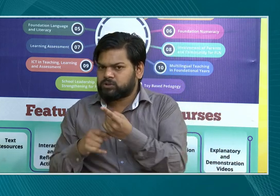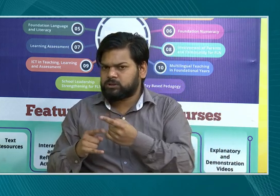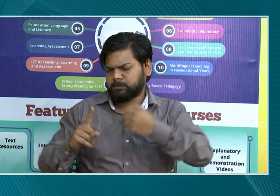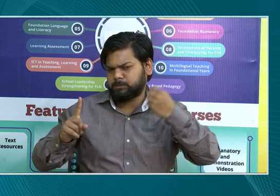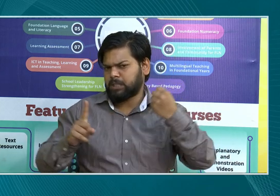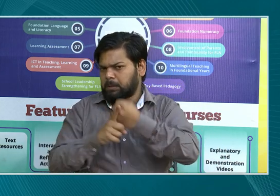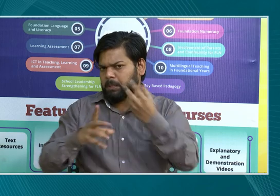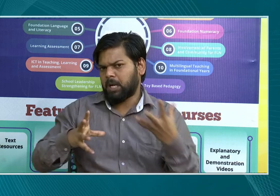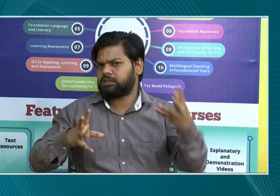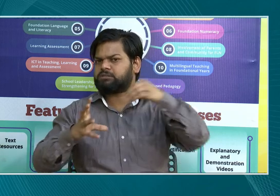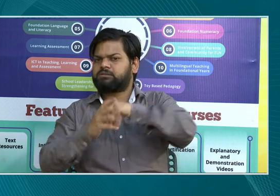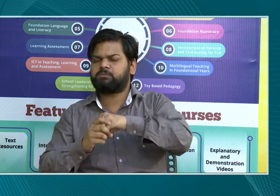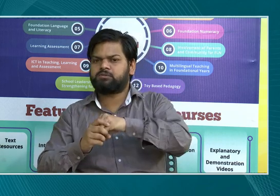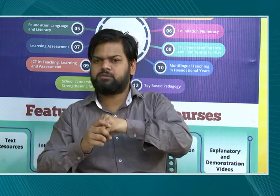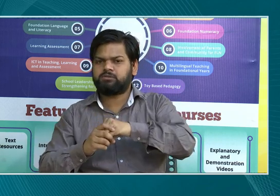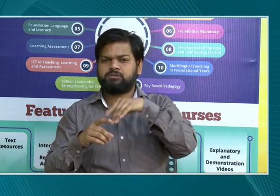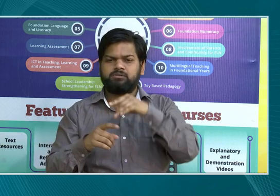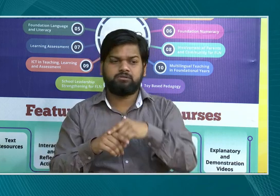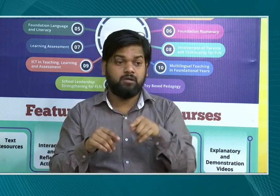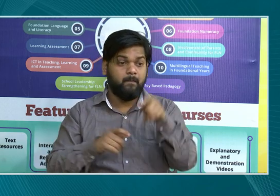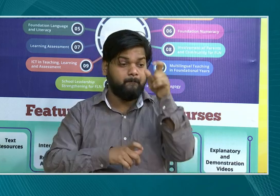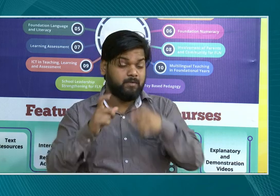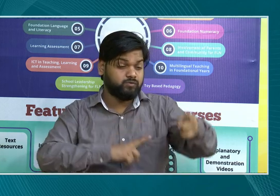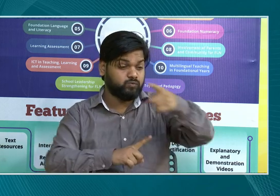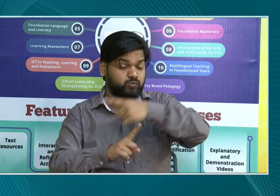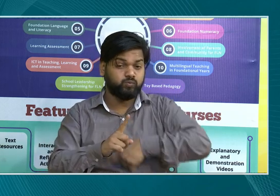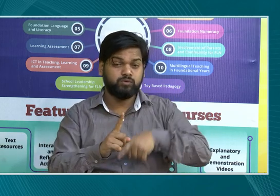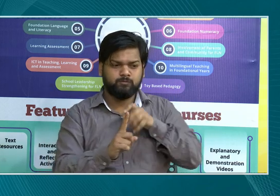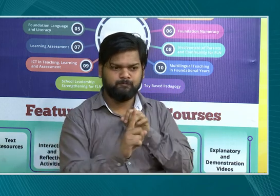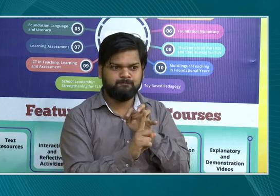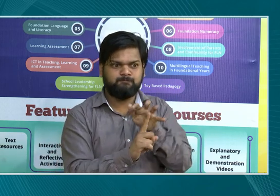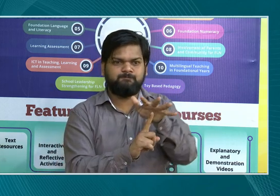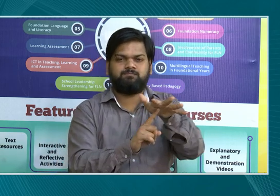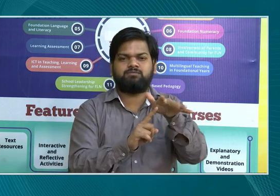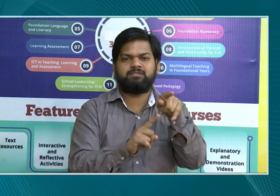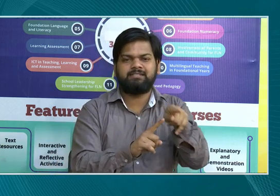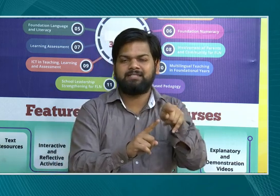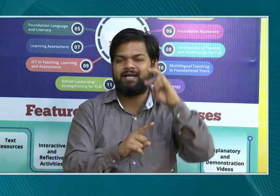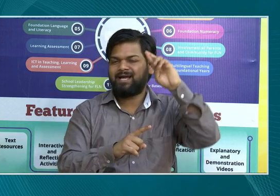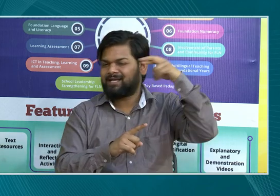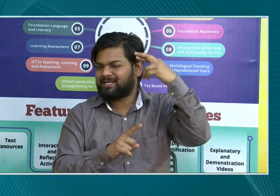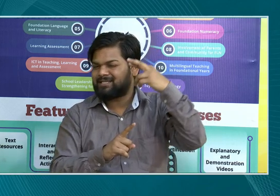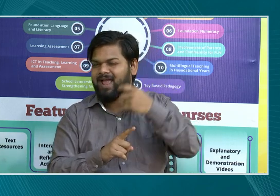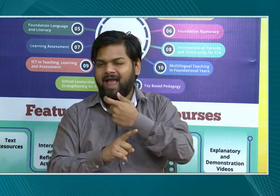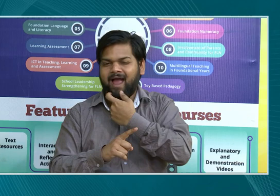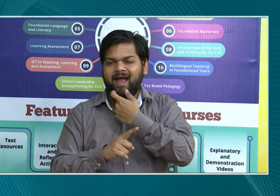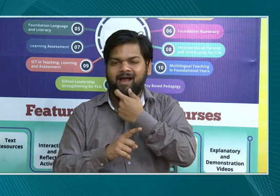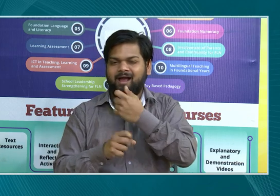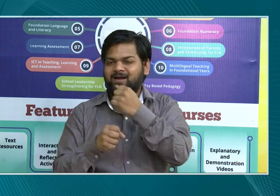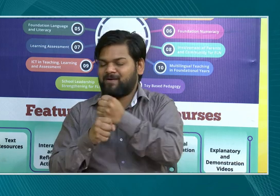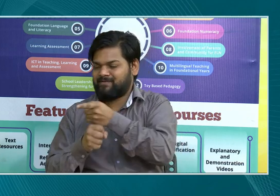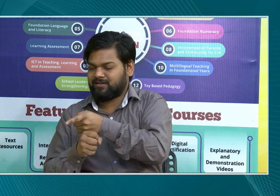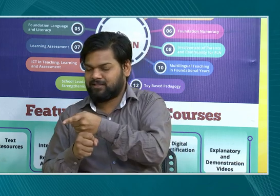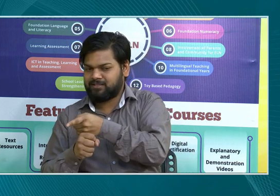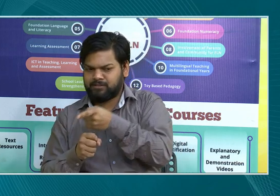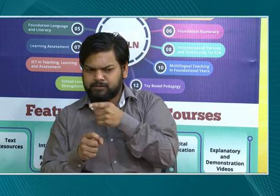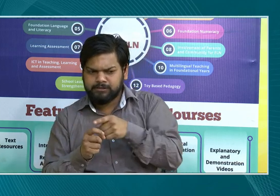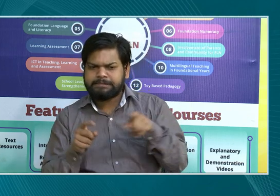भरने का रतन कर रहे द प्रयास कर रहे द और अंग्रेजी सरकार इससे बिल्कुल दारी हुई थी तो अगला प्रश्न अगर आप देखें